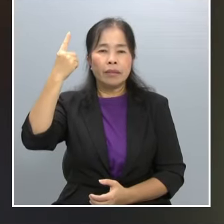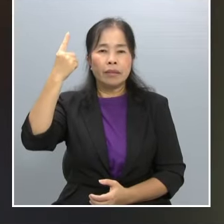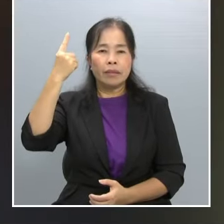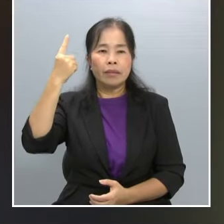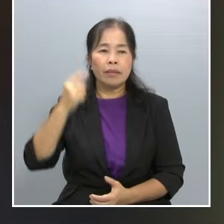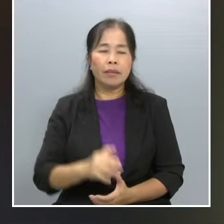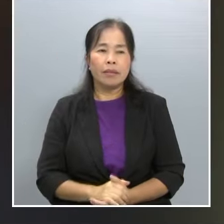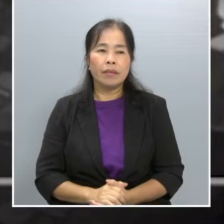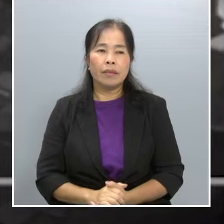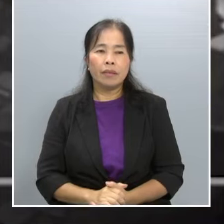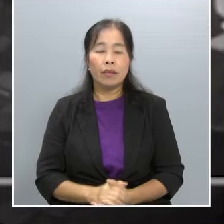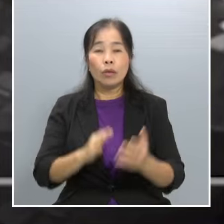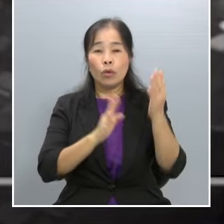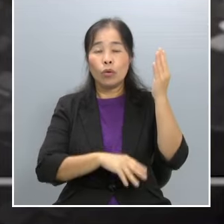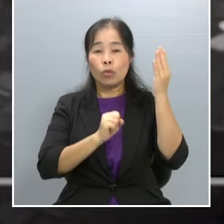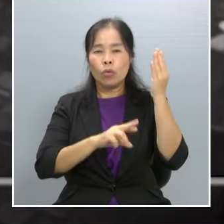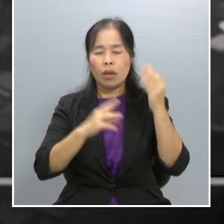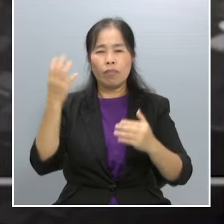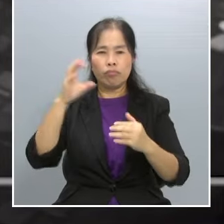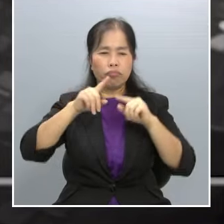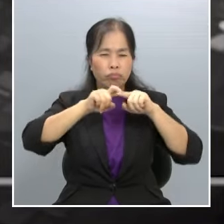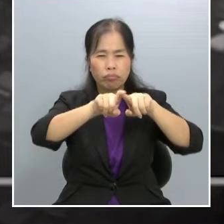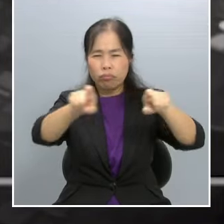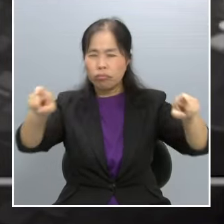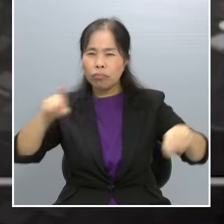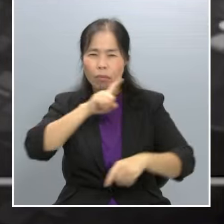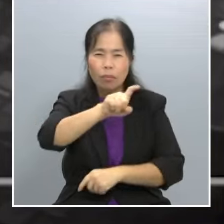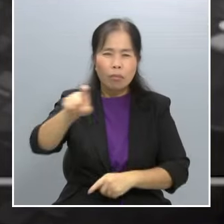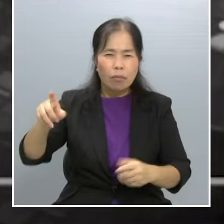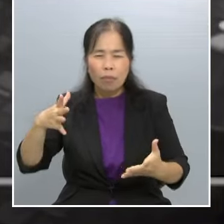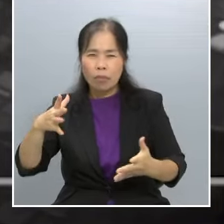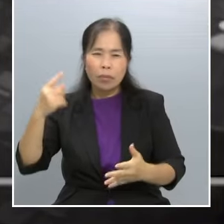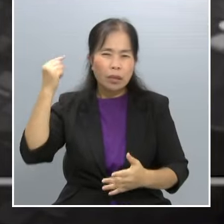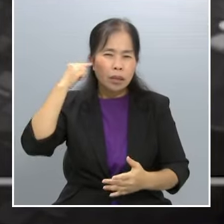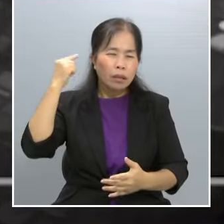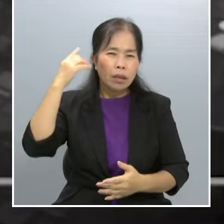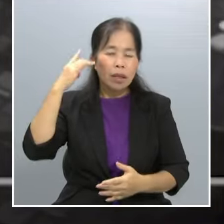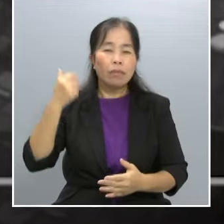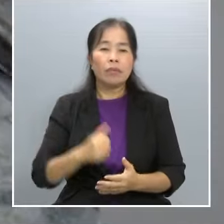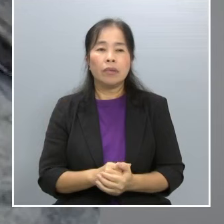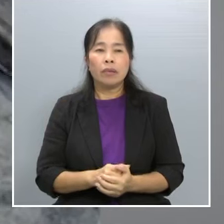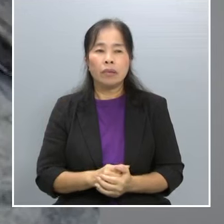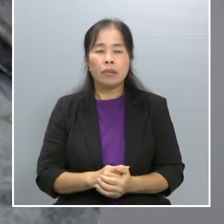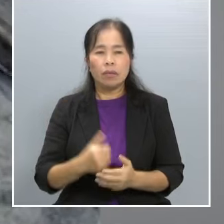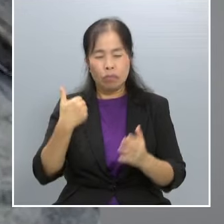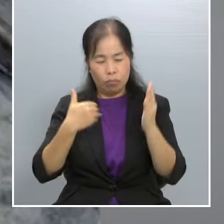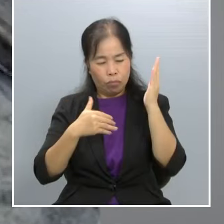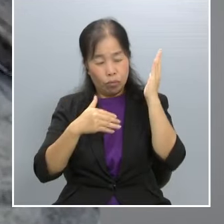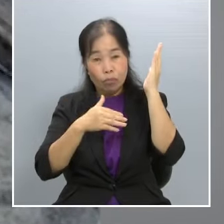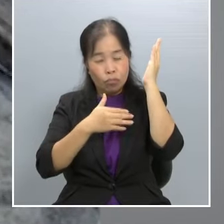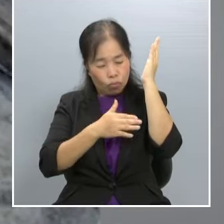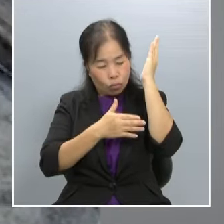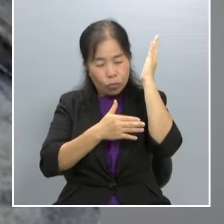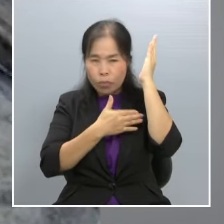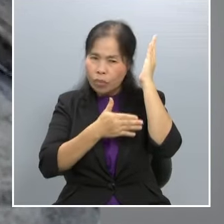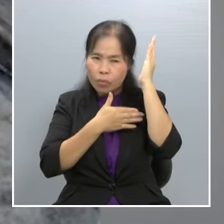โซเชียลในสุราษฎร์มีการโพสต์ถามกันถึงที่มาหลายคนเข้ามาแชร์บอกอยู่แถวโซนตะวันตกของจังหวัดอ่ะ คืออย่างที่พุน